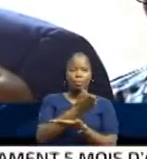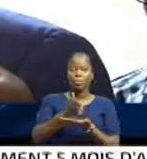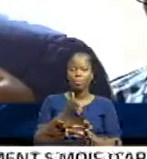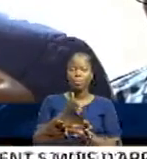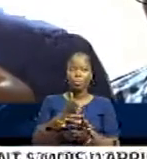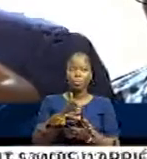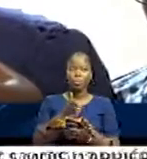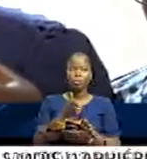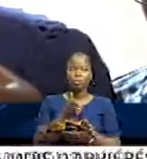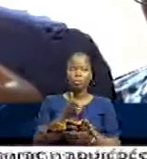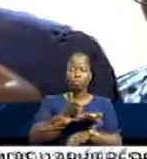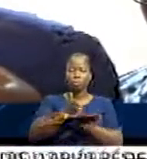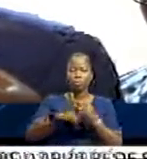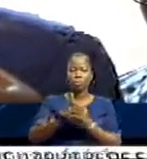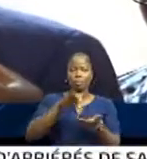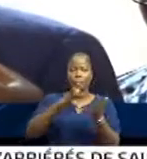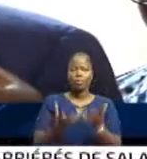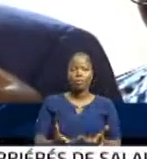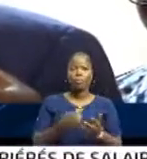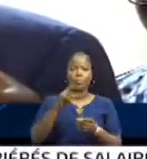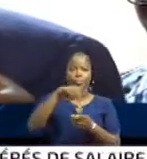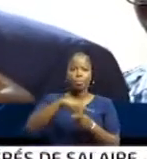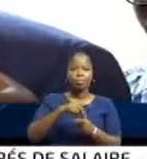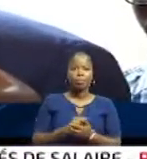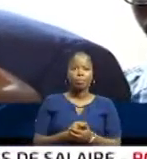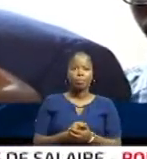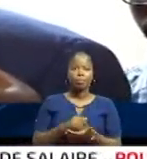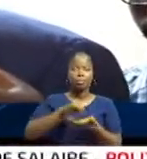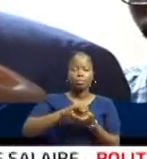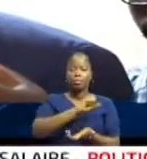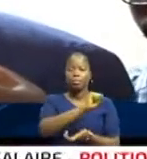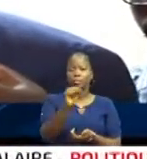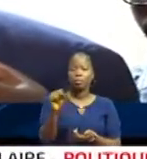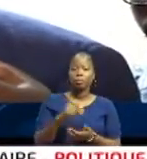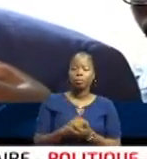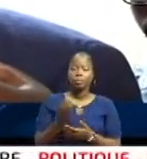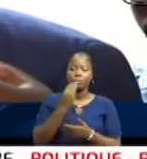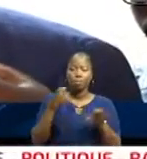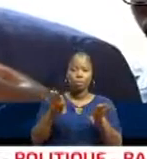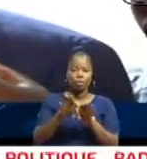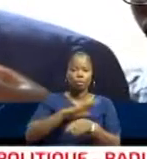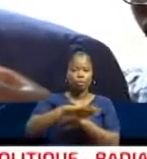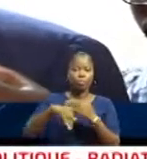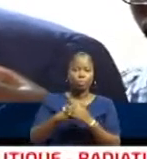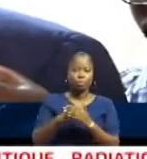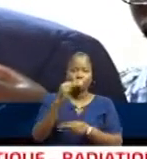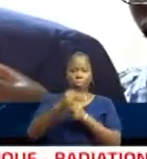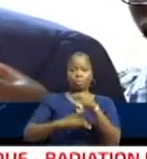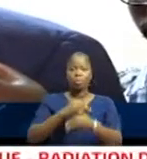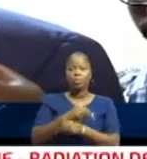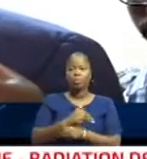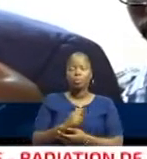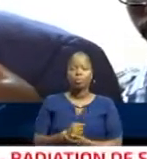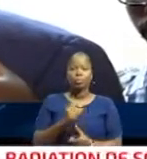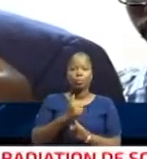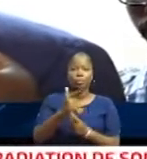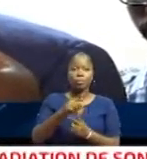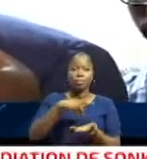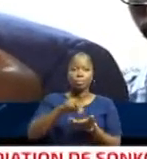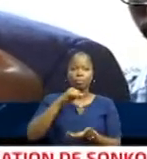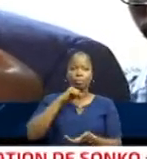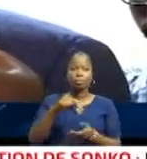mais ceux qui veulent participer de façon gratuite mais ils sont les bienvenus moi j'ai vu que mon nom on a vu tout le monde mais on paye